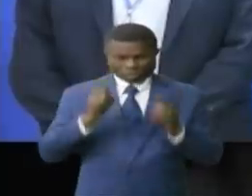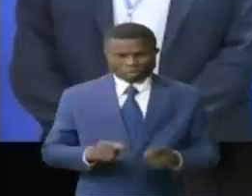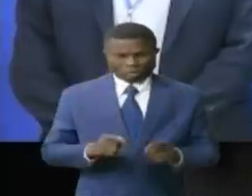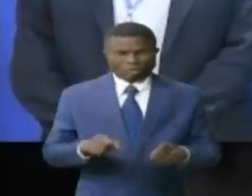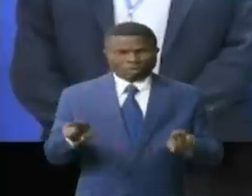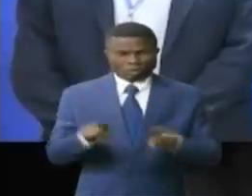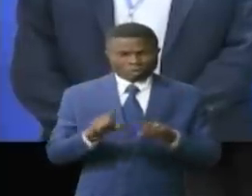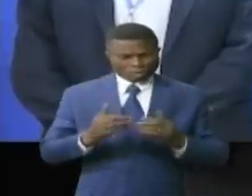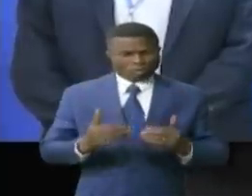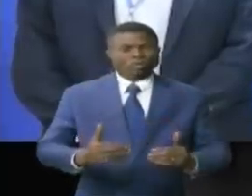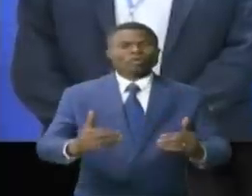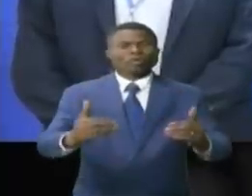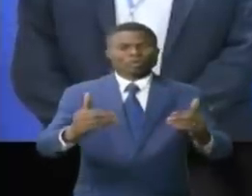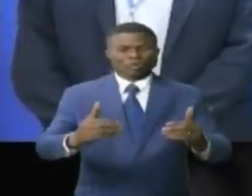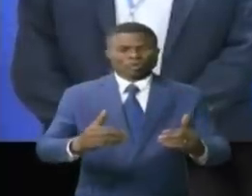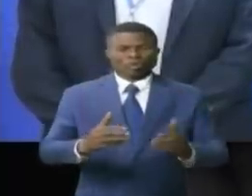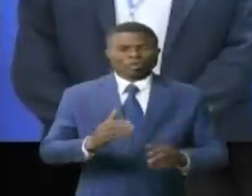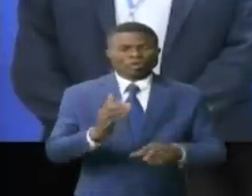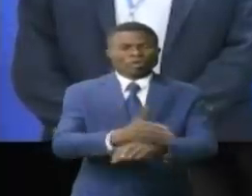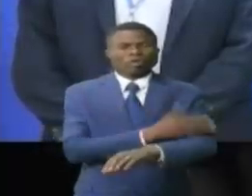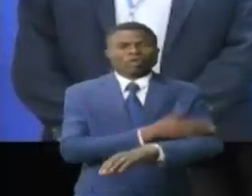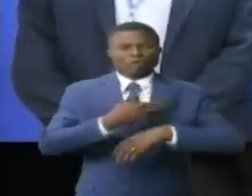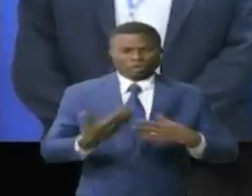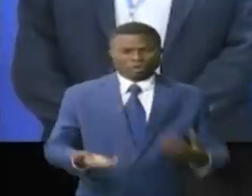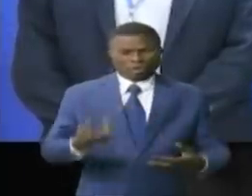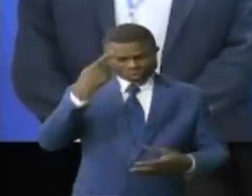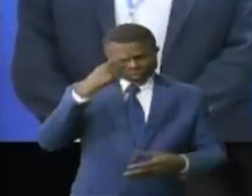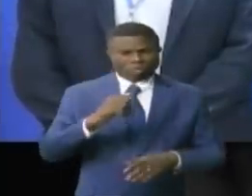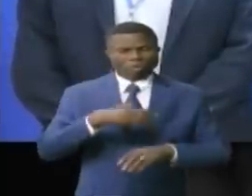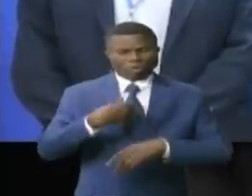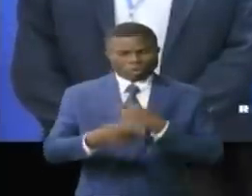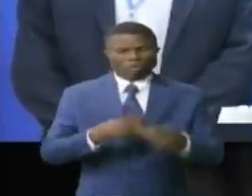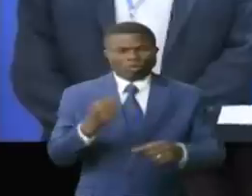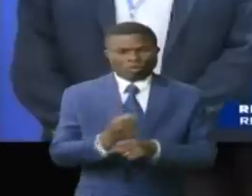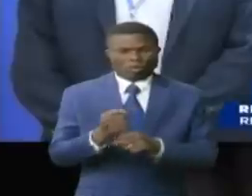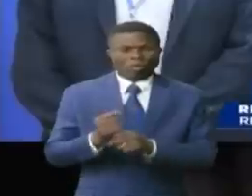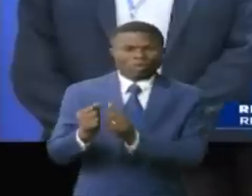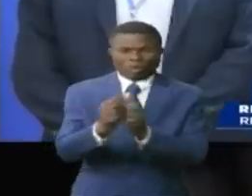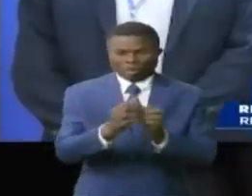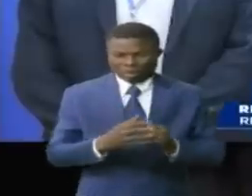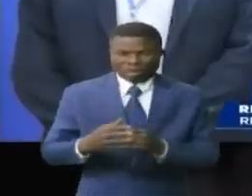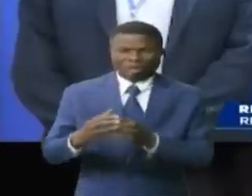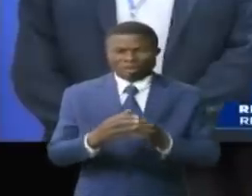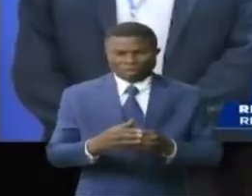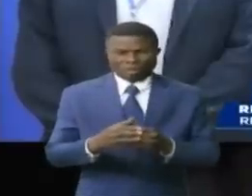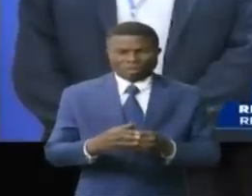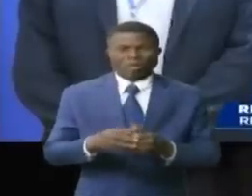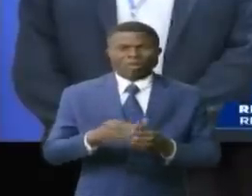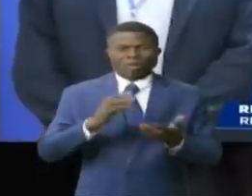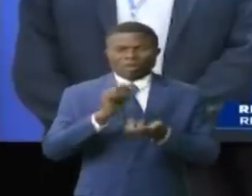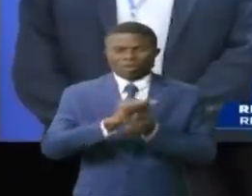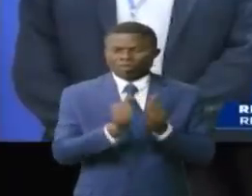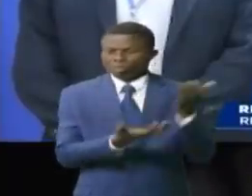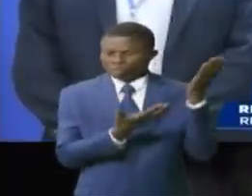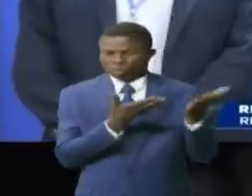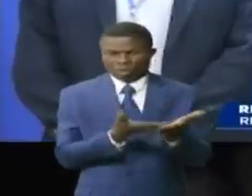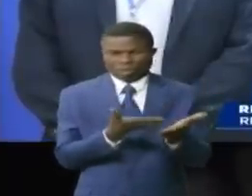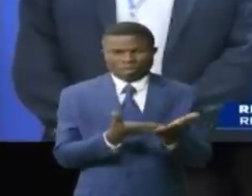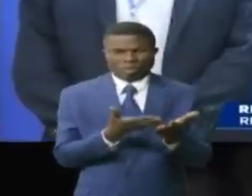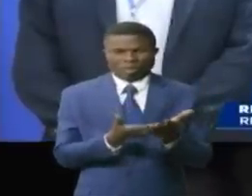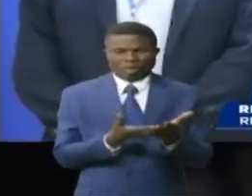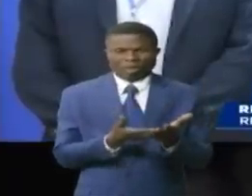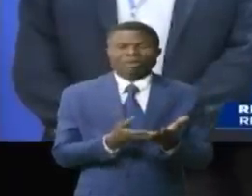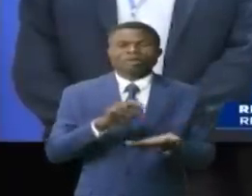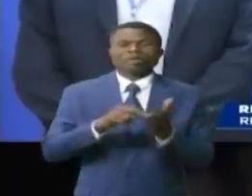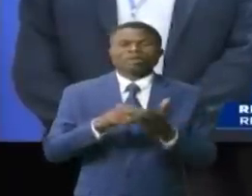va continuer, comment on va progresser pour vraiment mettre en œuvre ensemble ce volet très important qui